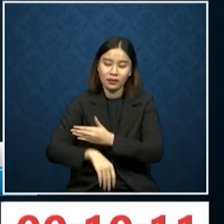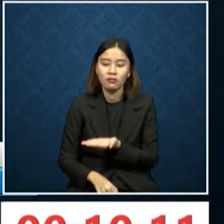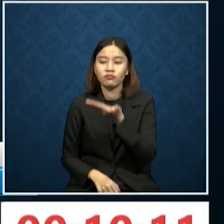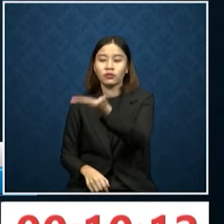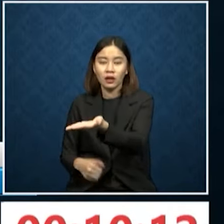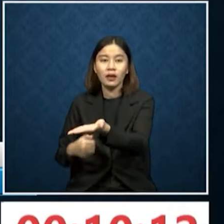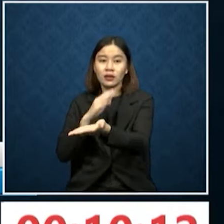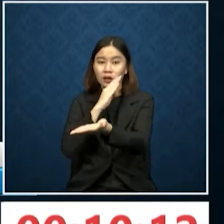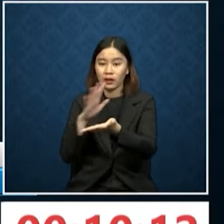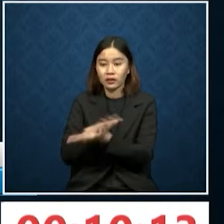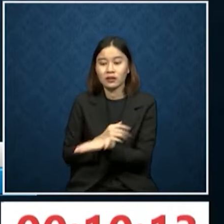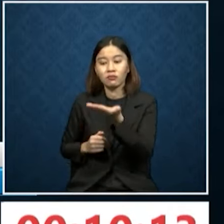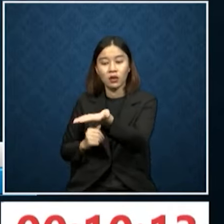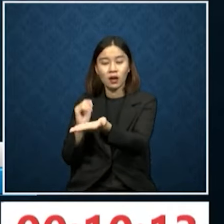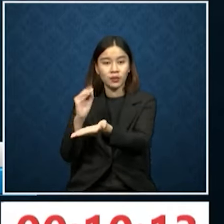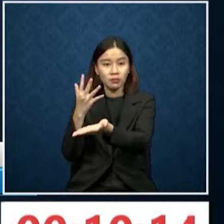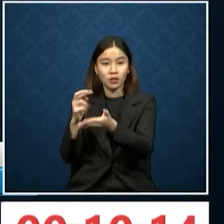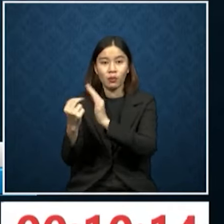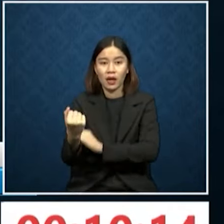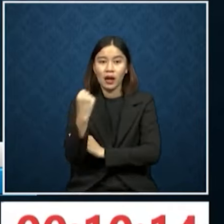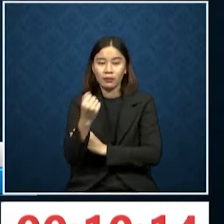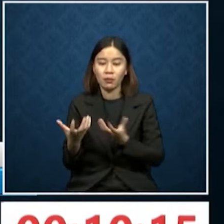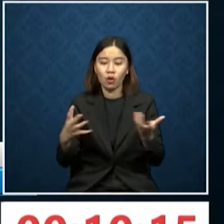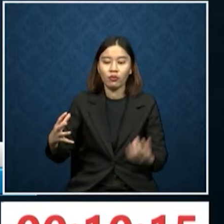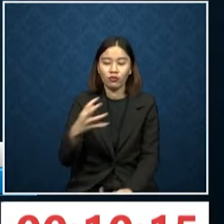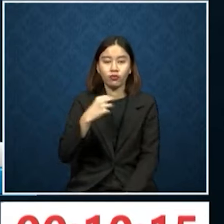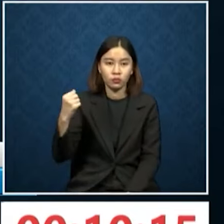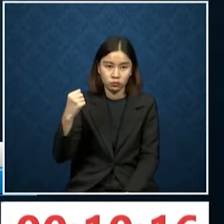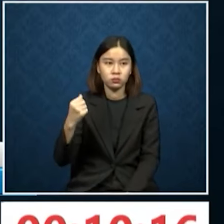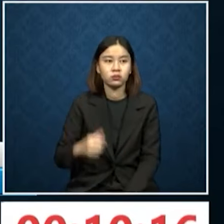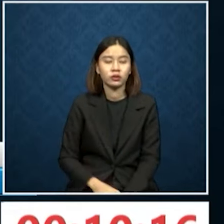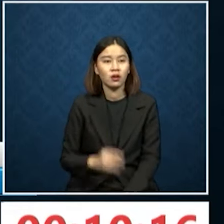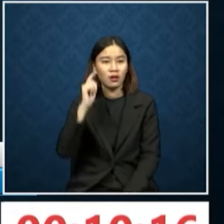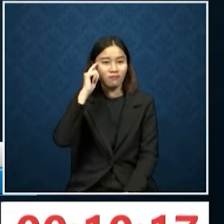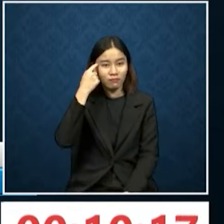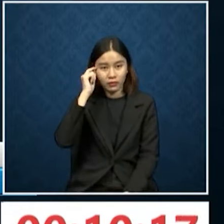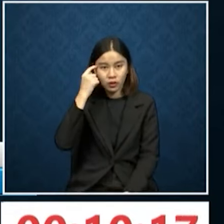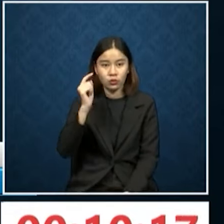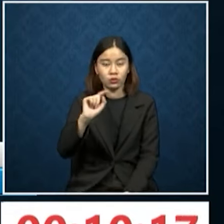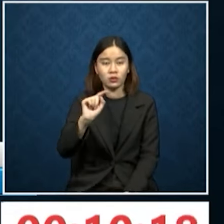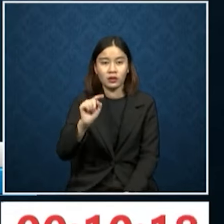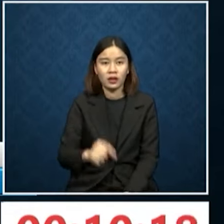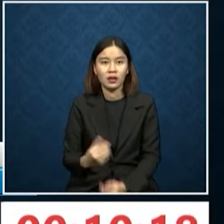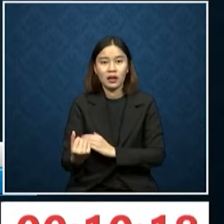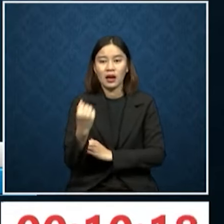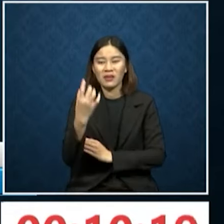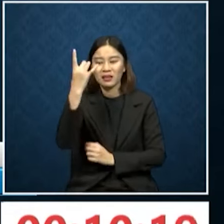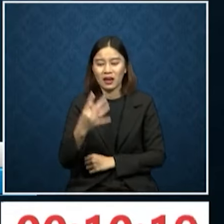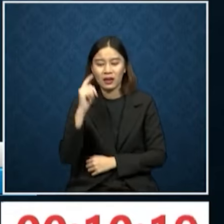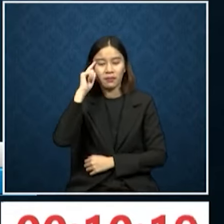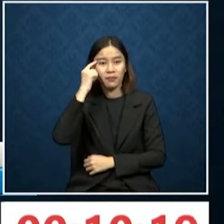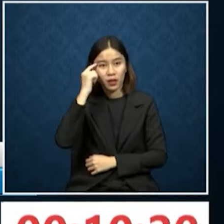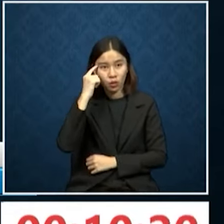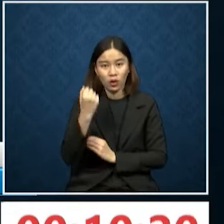ถ้าไม่มีเอกสารแสดงก็ใช้อำนาจอายัดทันทีก็ไม่รู้เหมือนกันครับว่าเป็นอำนาจอะไ